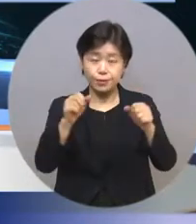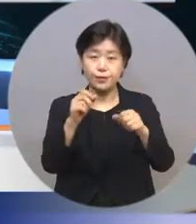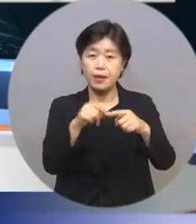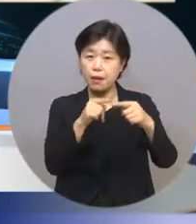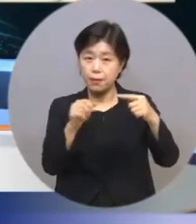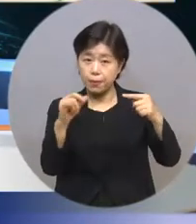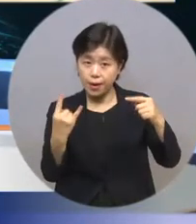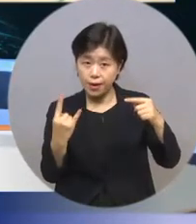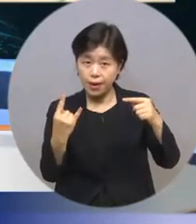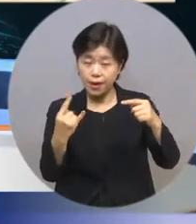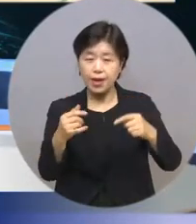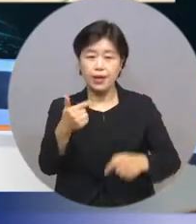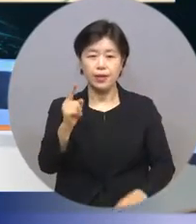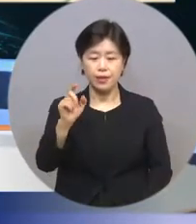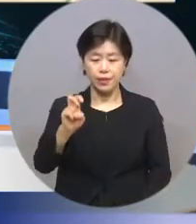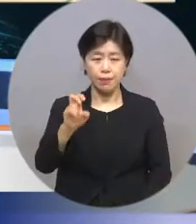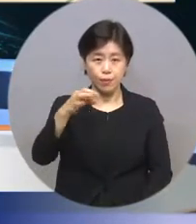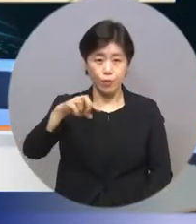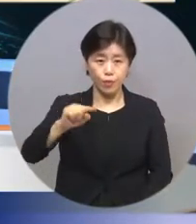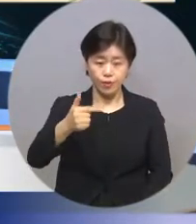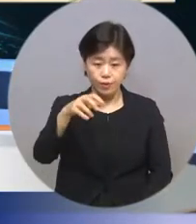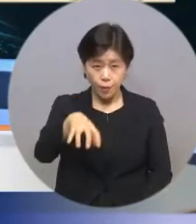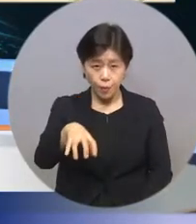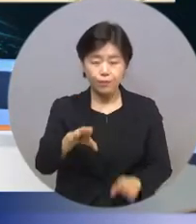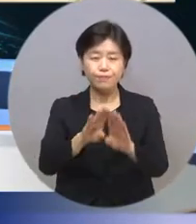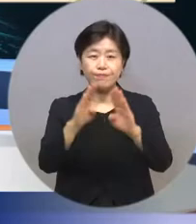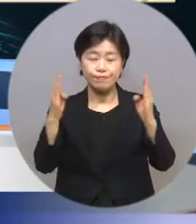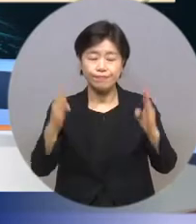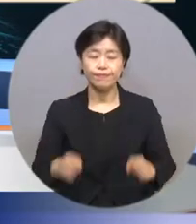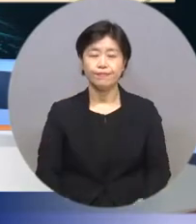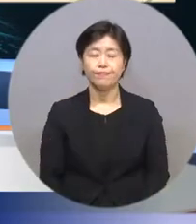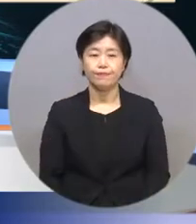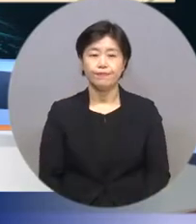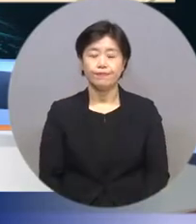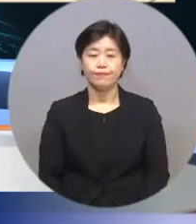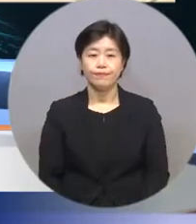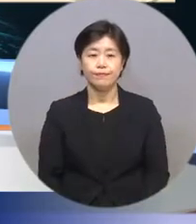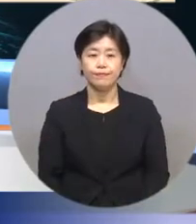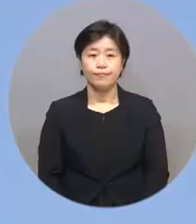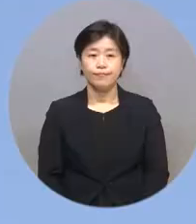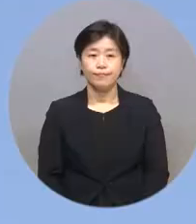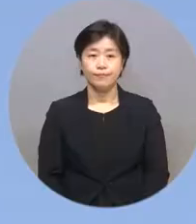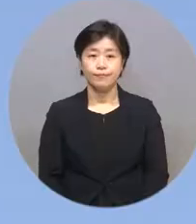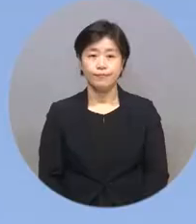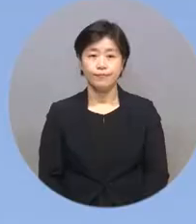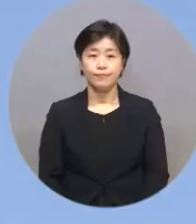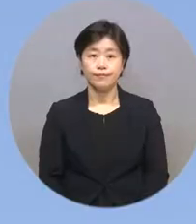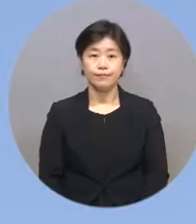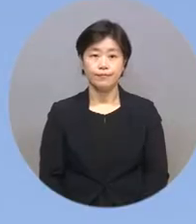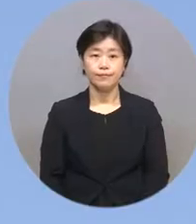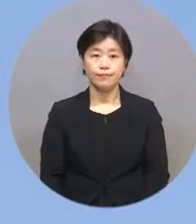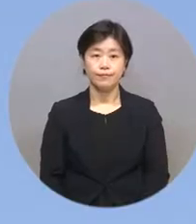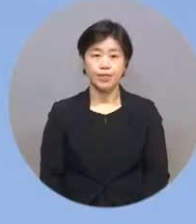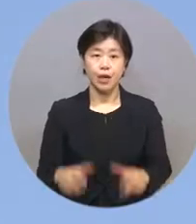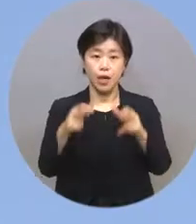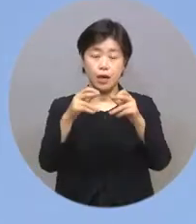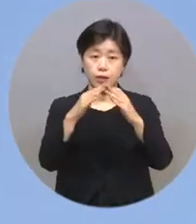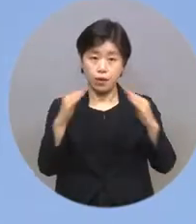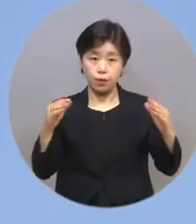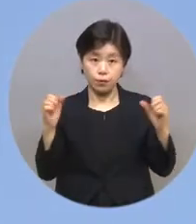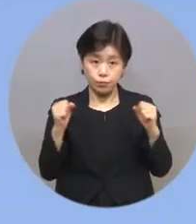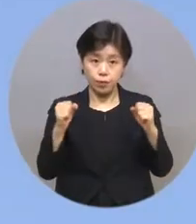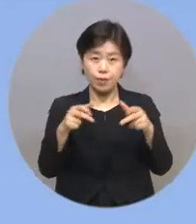미래산업도시 남원에서 개최됐습니다 장유진 기자가 전합니다 2022 전라북도